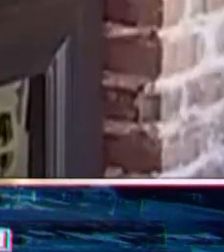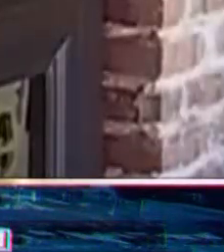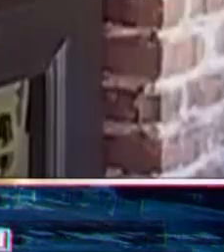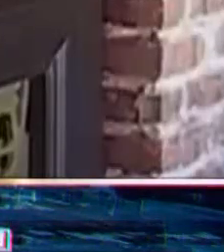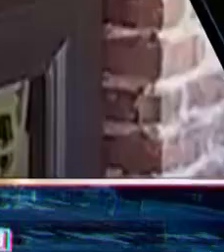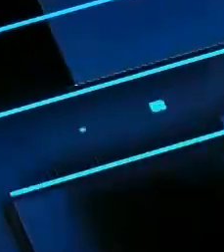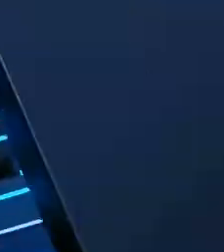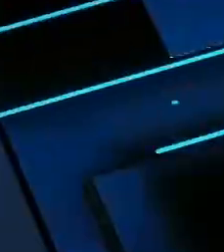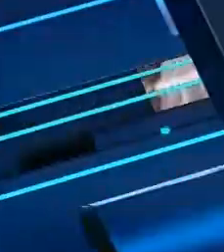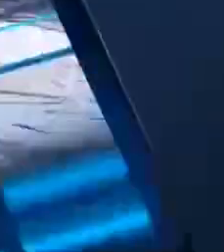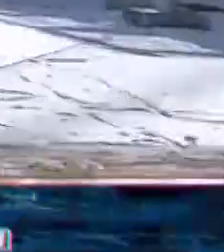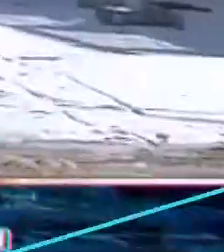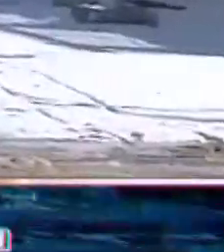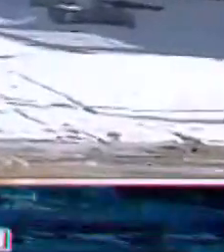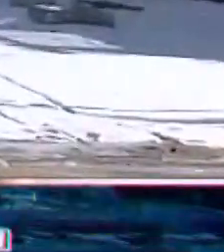общественных мест.